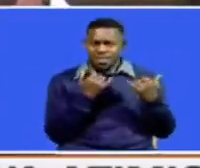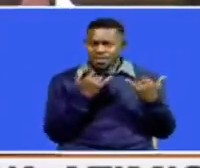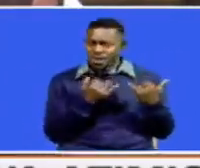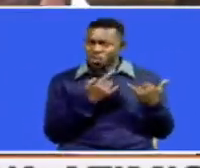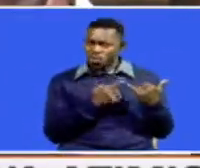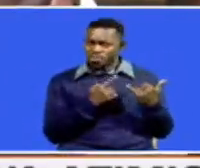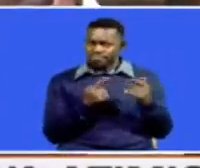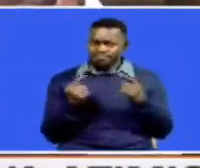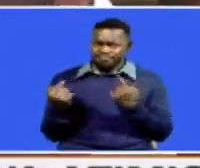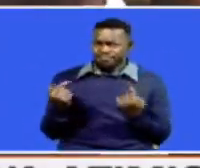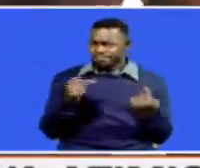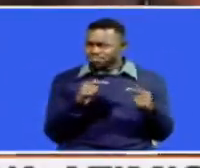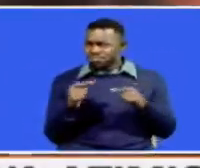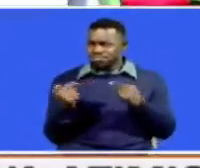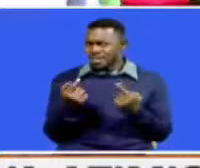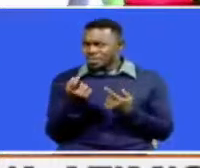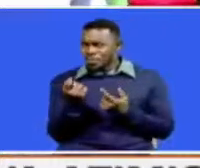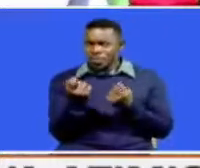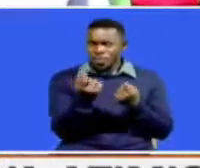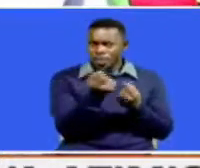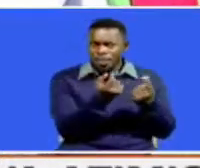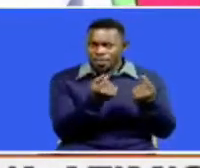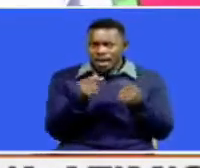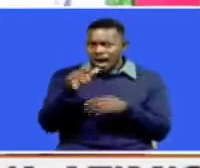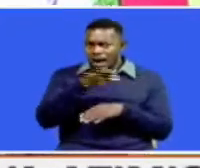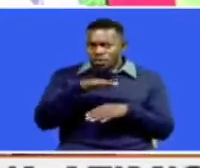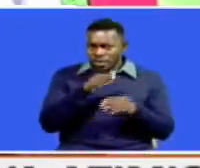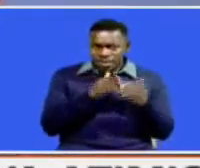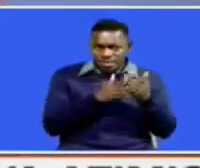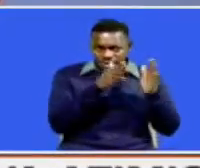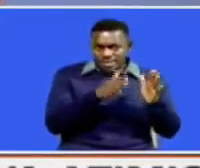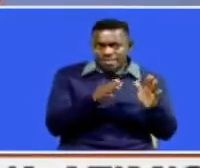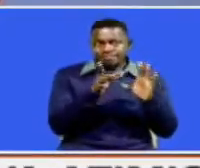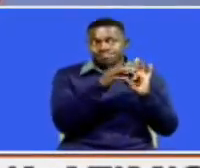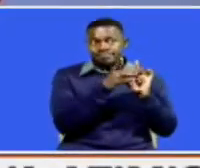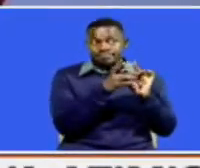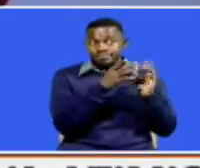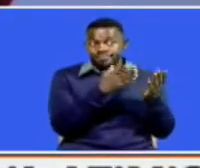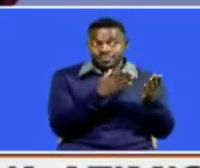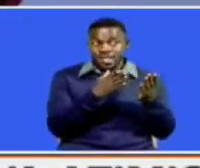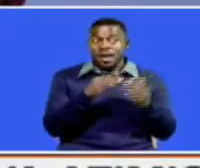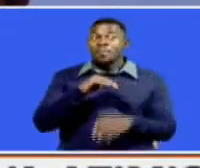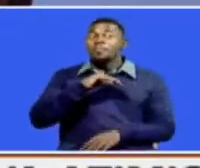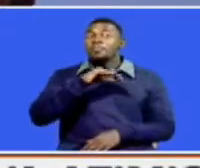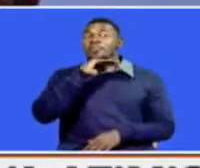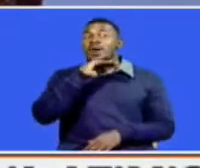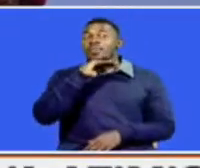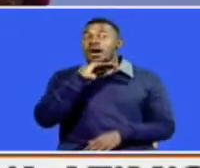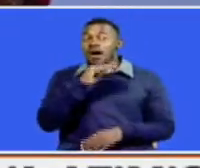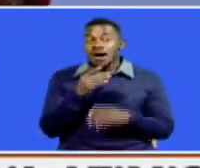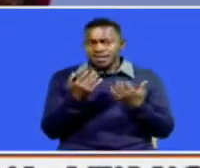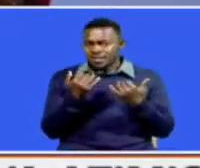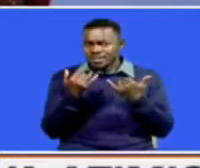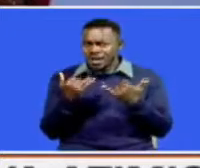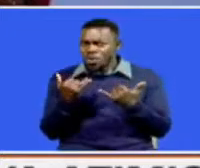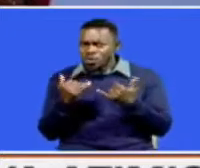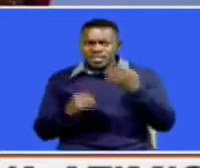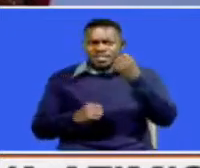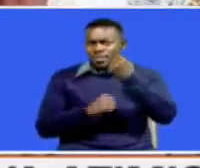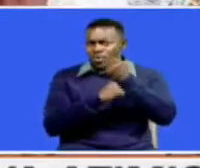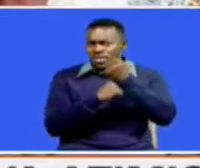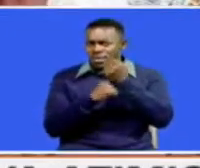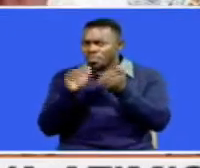vuta ni vute kati ya wajumbe kwenye muungano wa Azimio. Kinara wa Azimio Raila Odinga amekuwa akionekana kuunga mkono